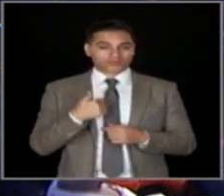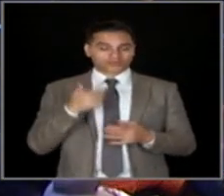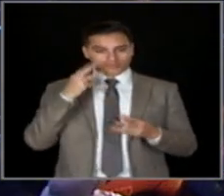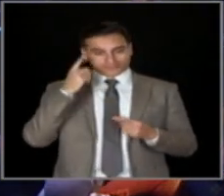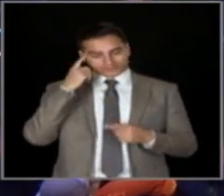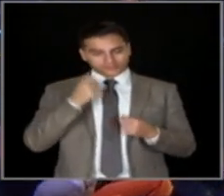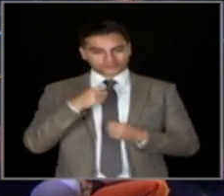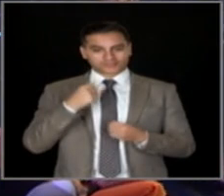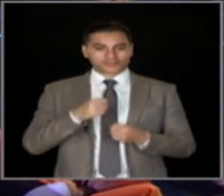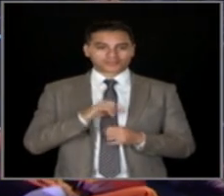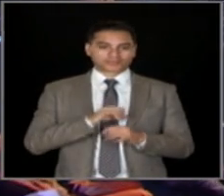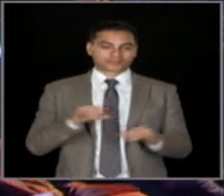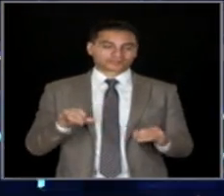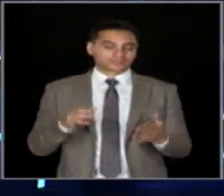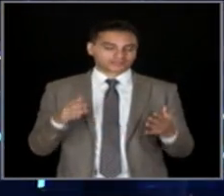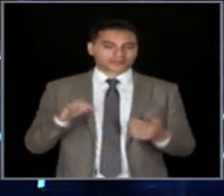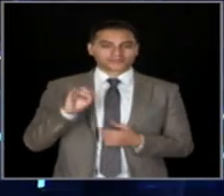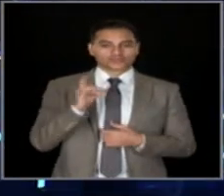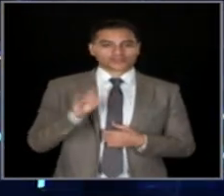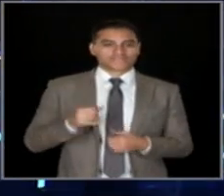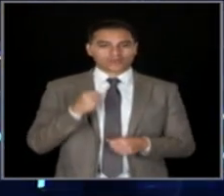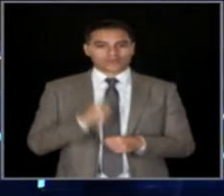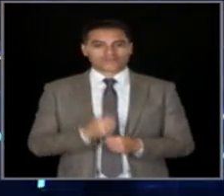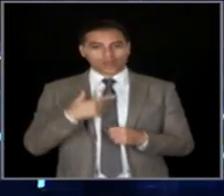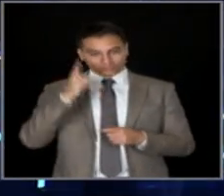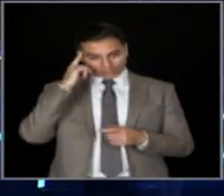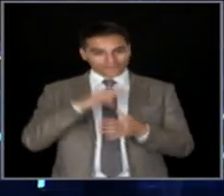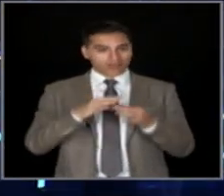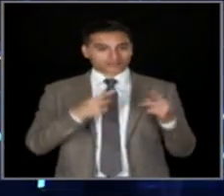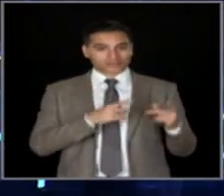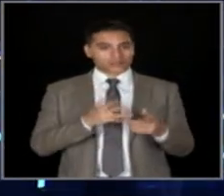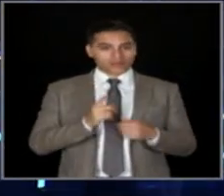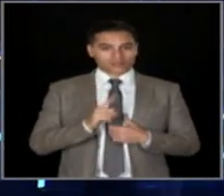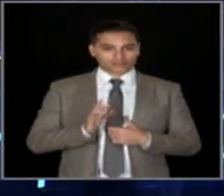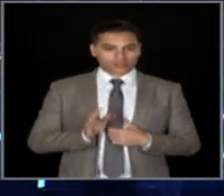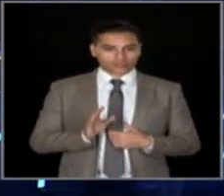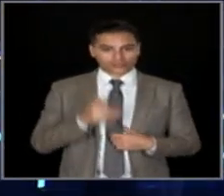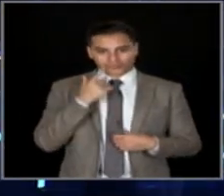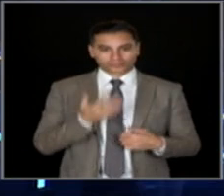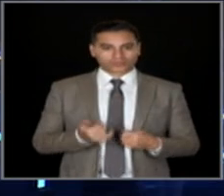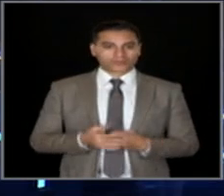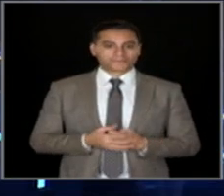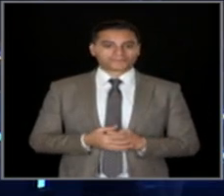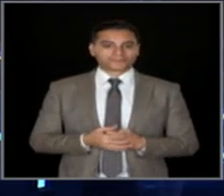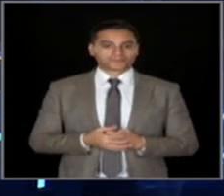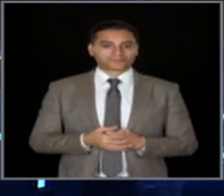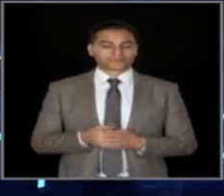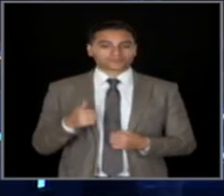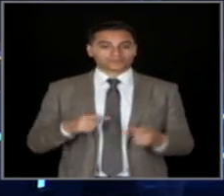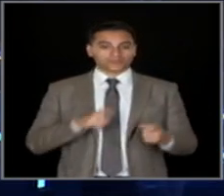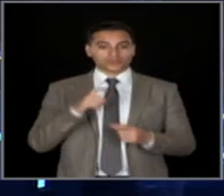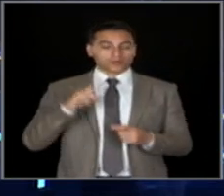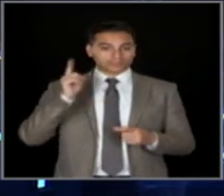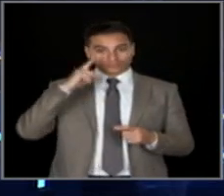8 في 6. لحقتي برضو. تعالى مصطفى مكاني. مصطفى عايز تعرف كلاوديا عملت إيه ولا لأ؟ لا مش عايز تعرف. طيب الأسئلة مش